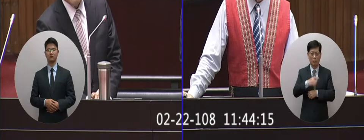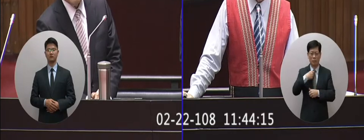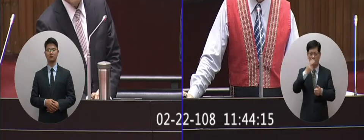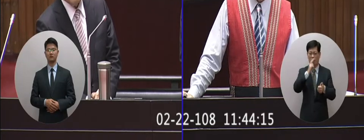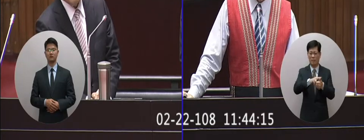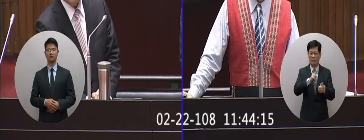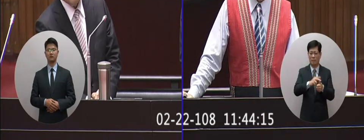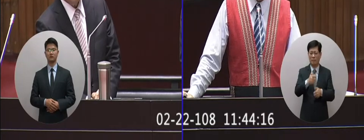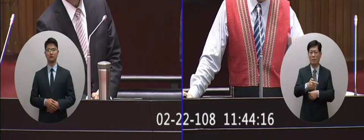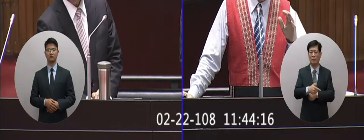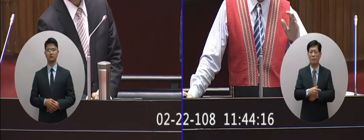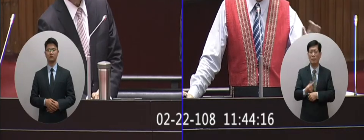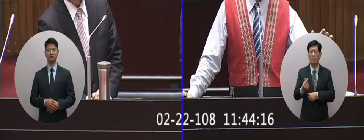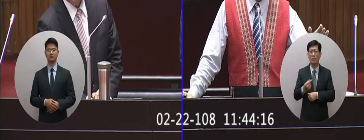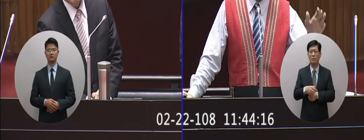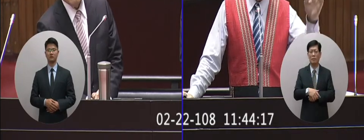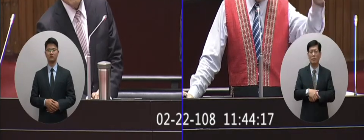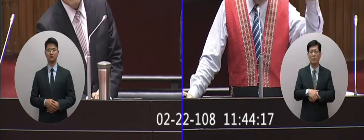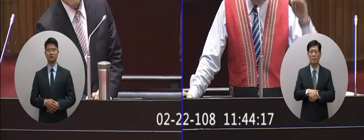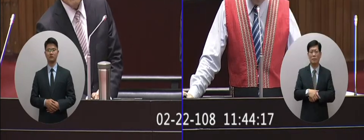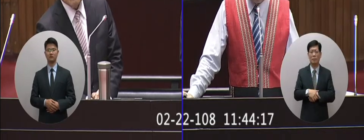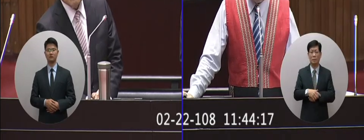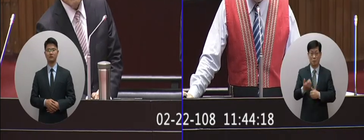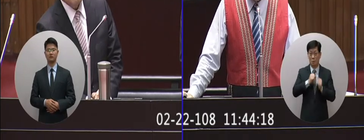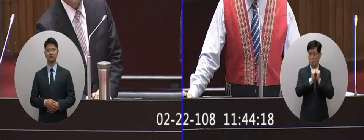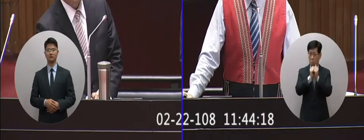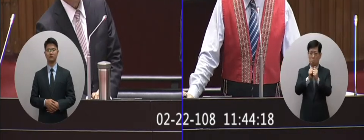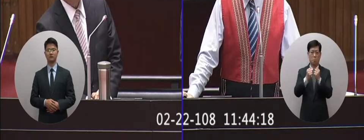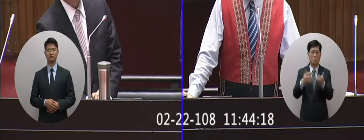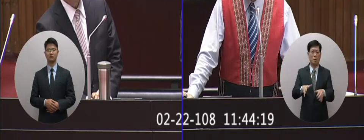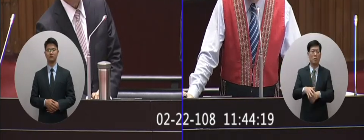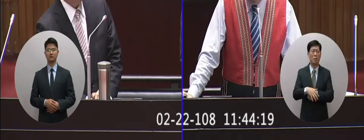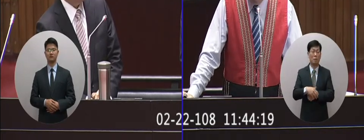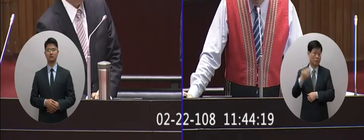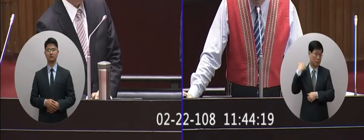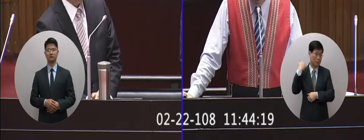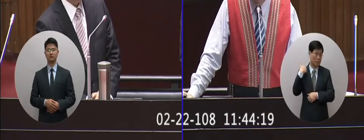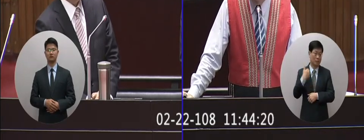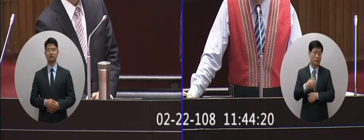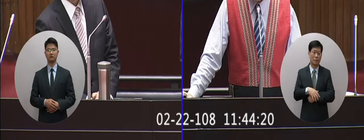遇，相关的这些甚至坐牢。